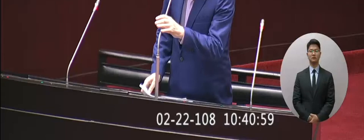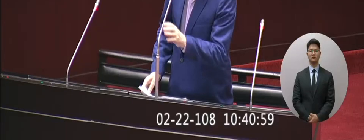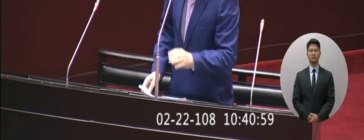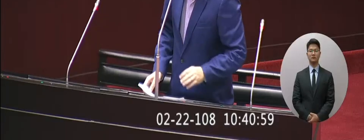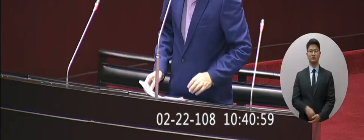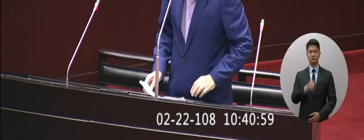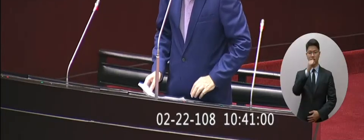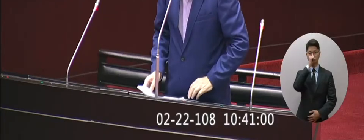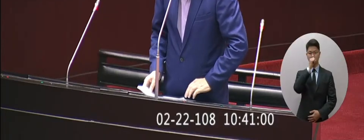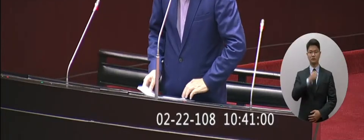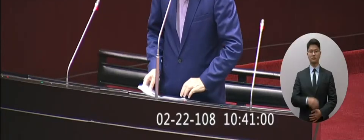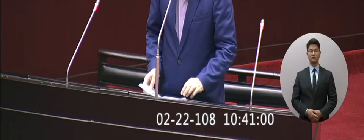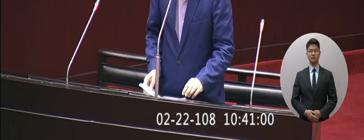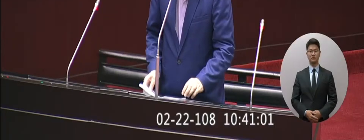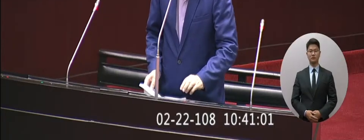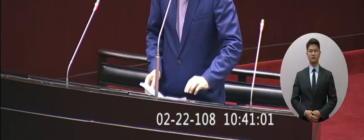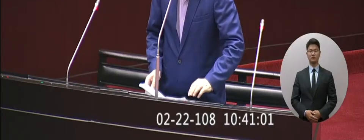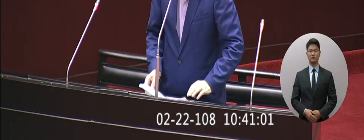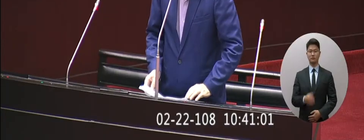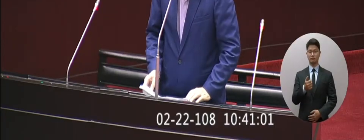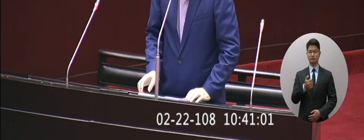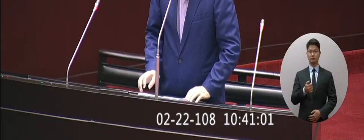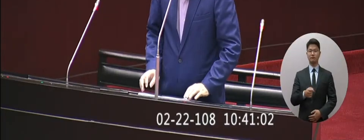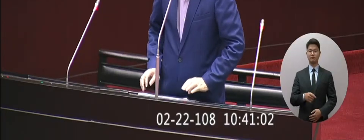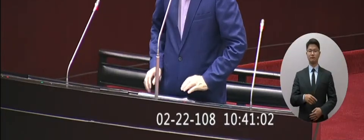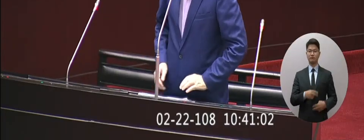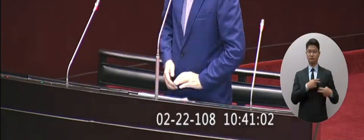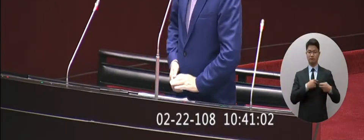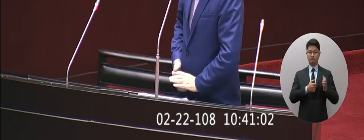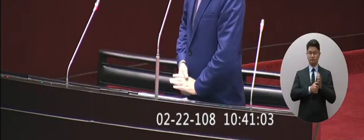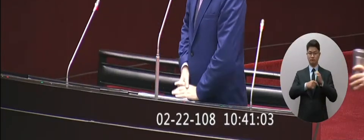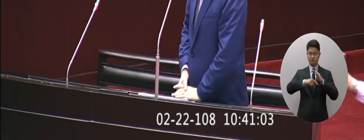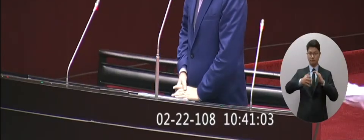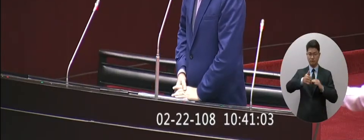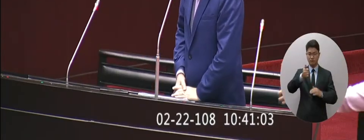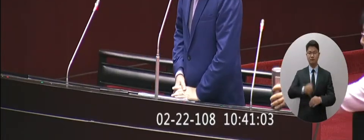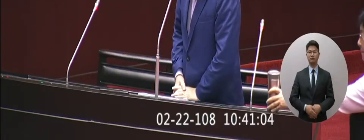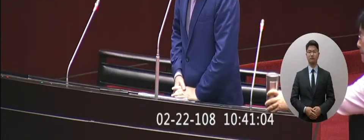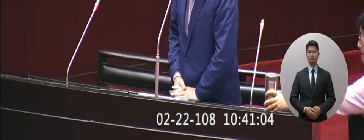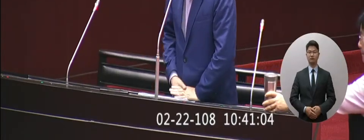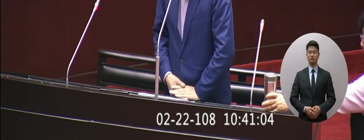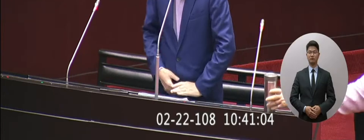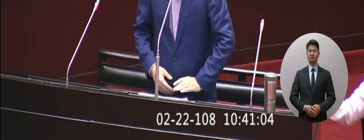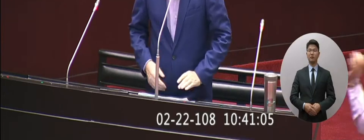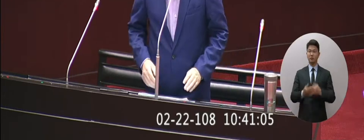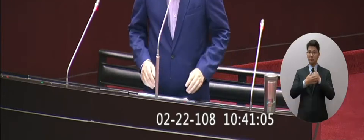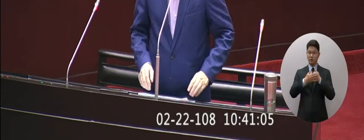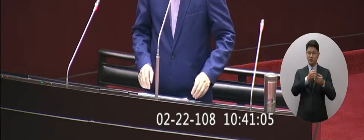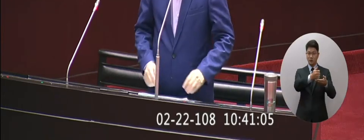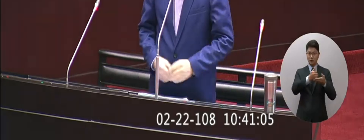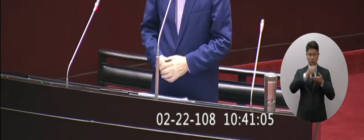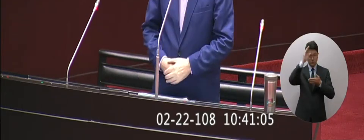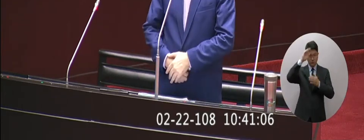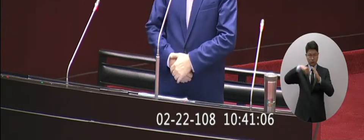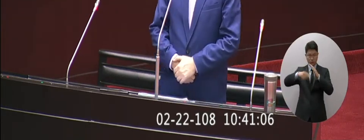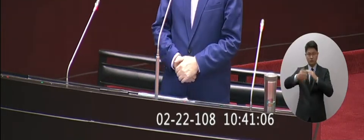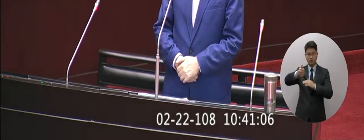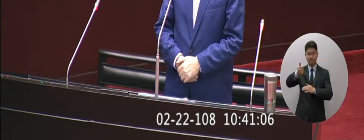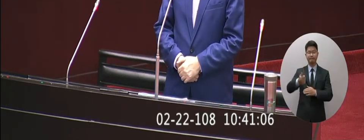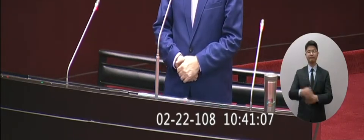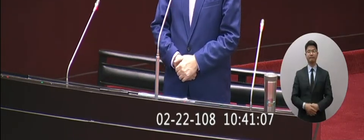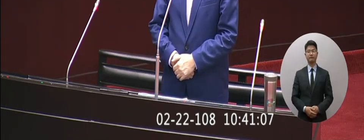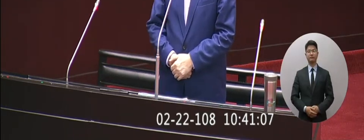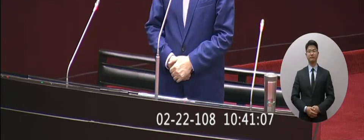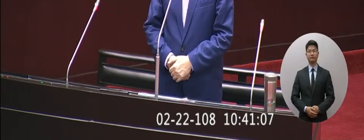好，谢谢主席啊，副院长哈，院长帮我请一下苏院长， 请苏院